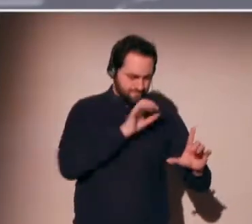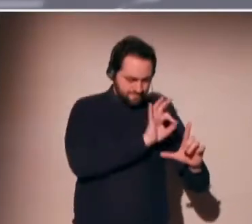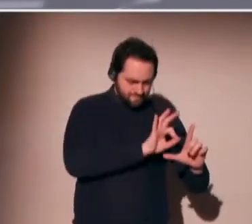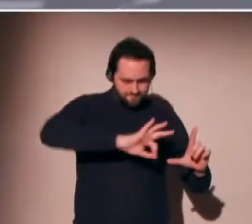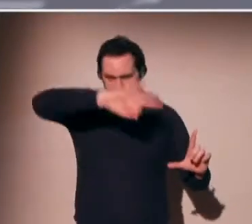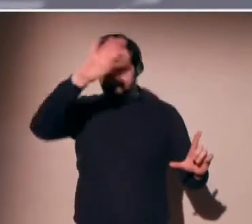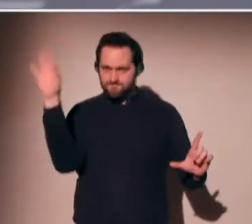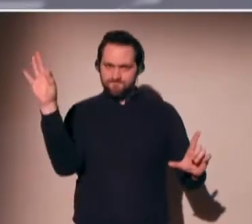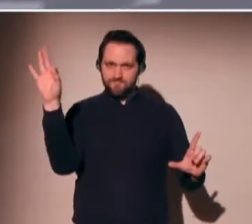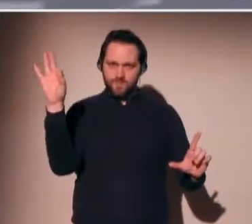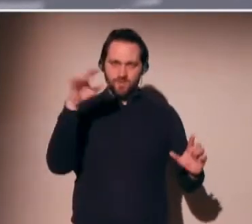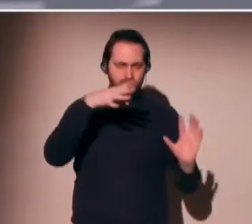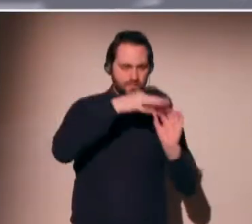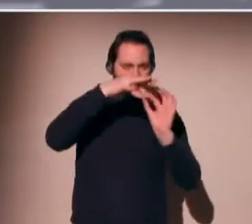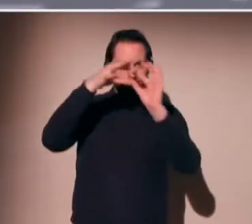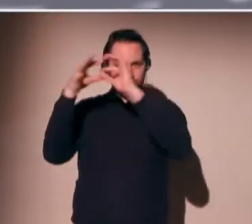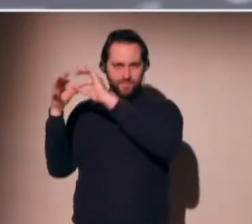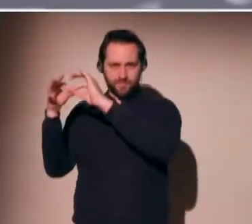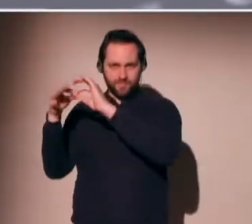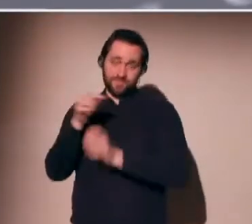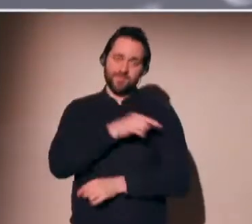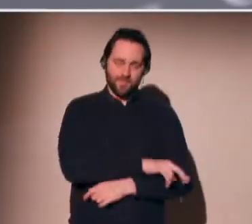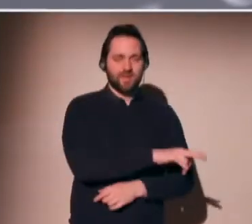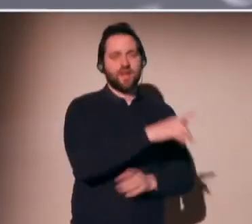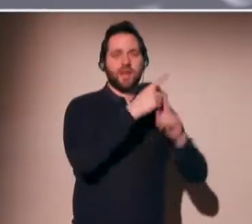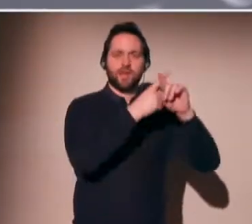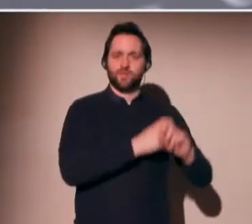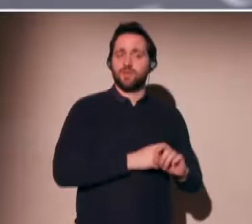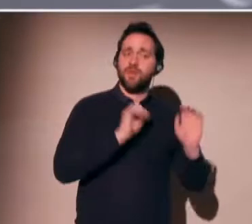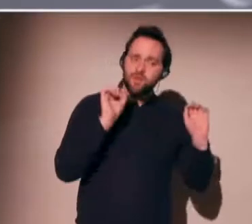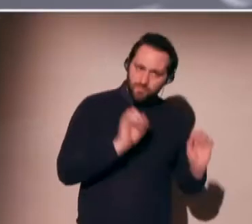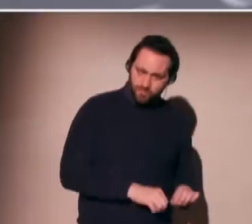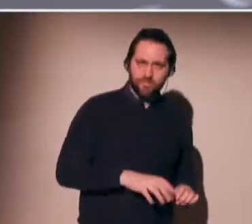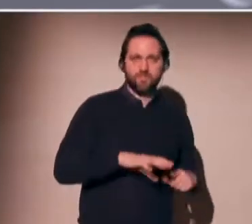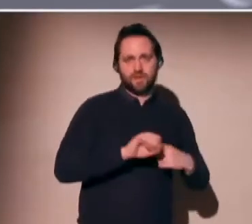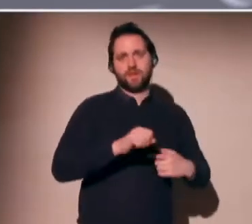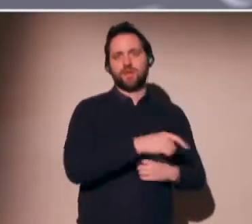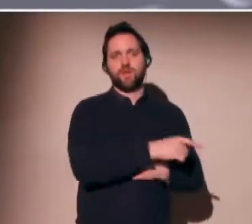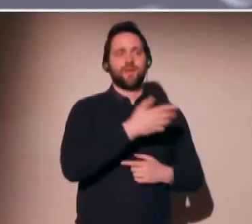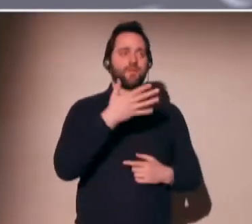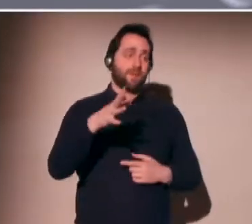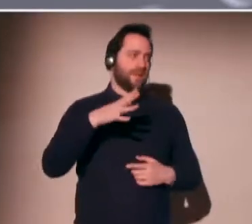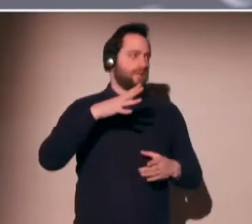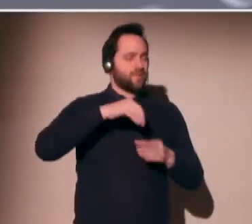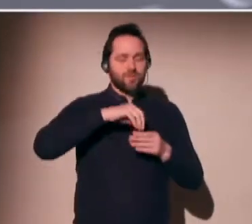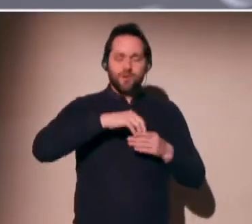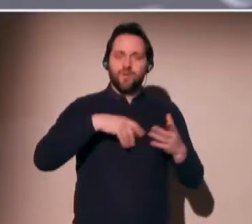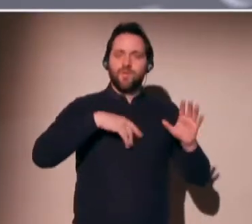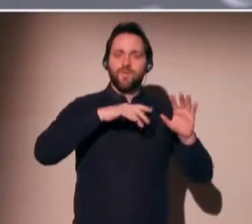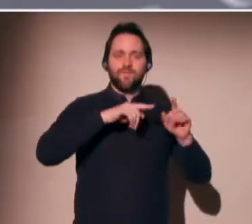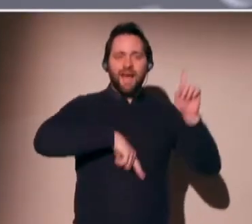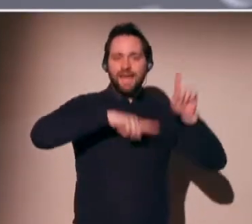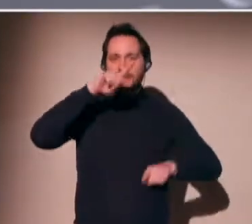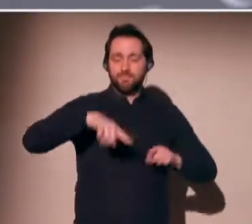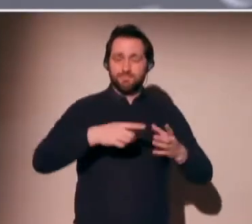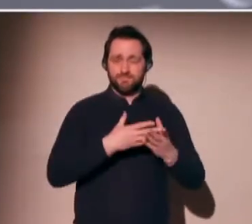grande difficulté, c'est qu'ils fonctionnent à partir d'un très très grand nombre de variables. Si vous prenez une image, eh bien une image